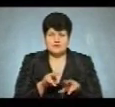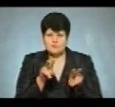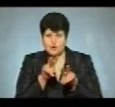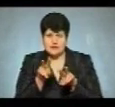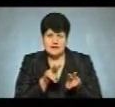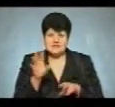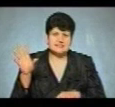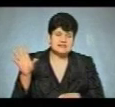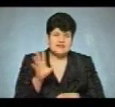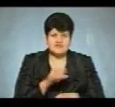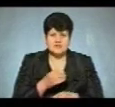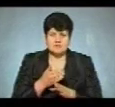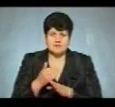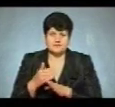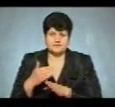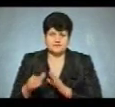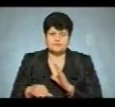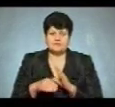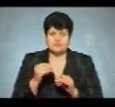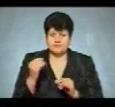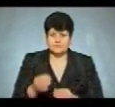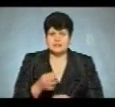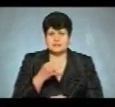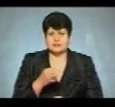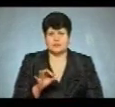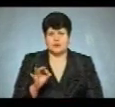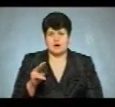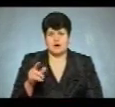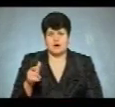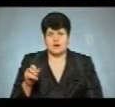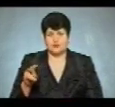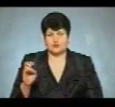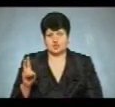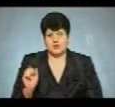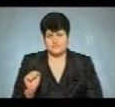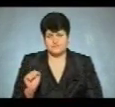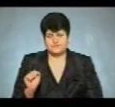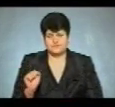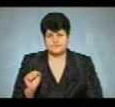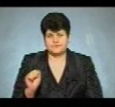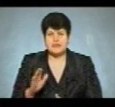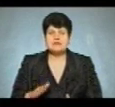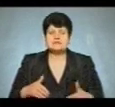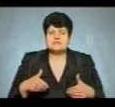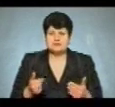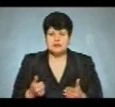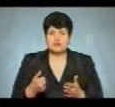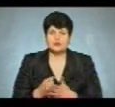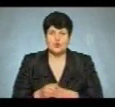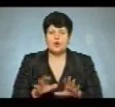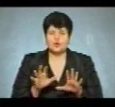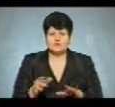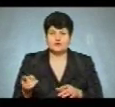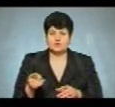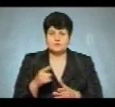спостереження за всіма його етапами, повідомила Ольга Галушка. Звернення до голови Тернопільської міської